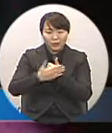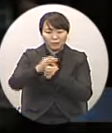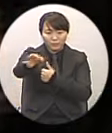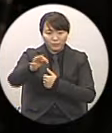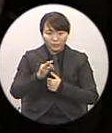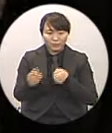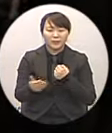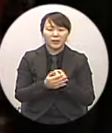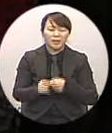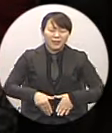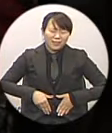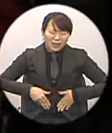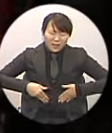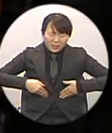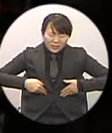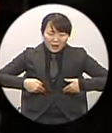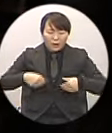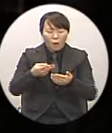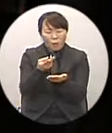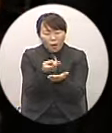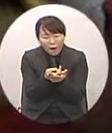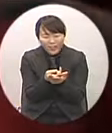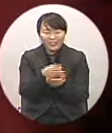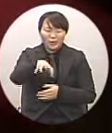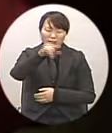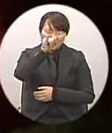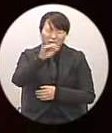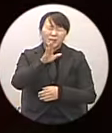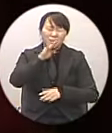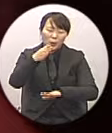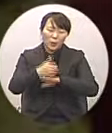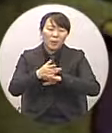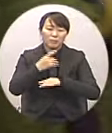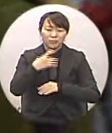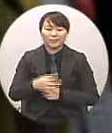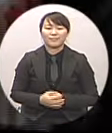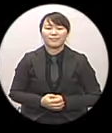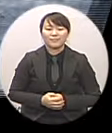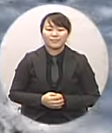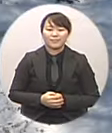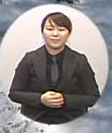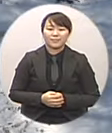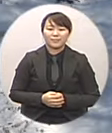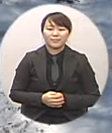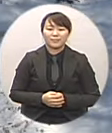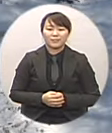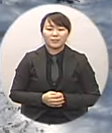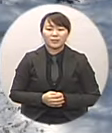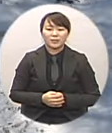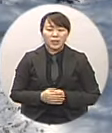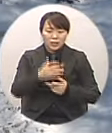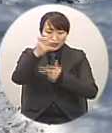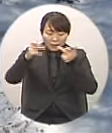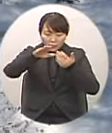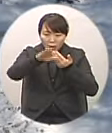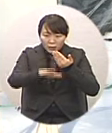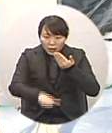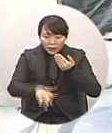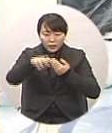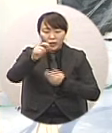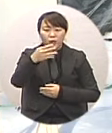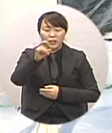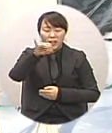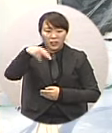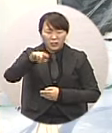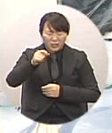덕분 따뜻하게 몸을 뻗을 곳이 있다는 것이 그저 고맙기만 합니다 산밑에 위치한 컨테이너가